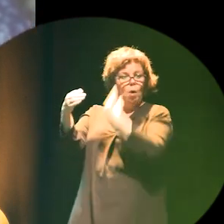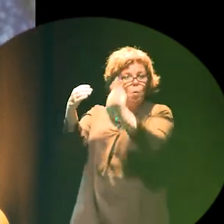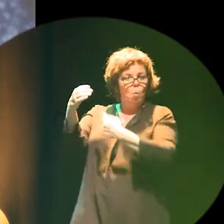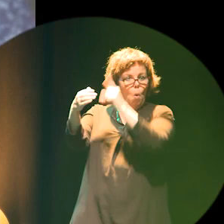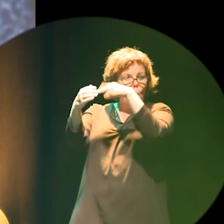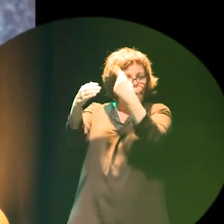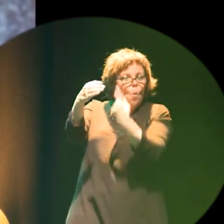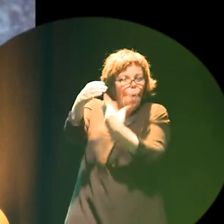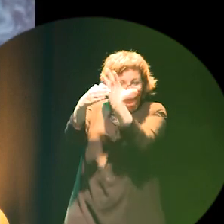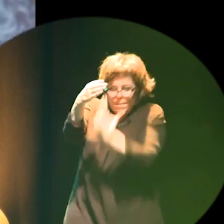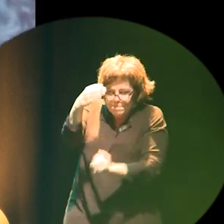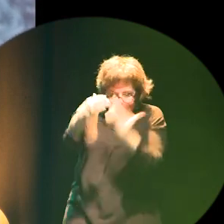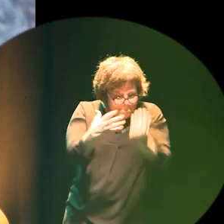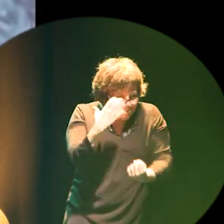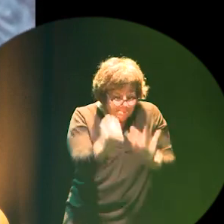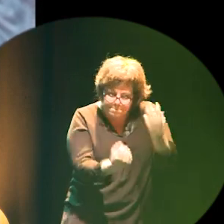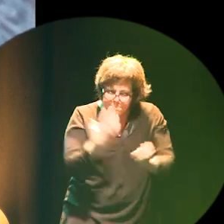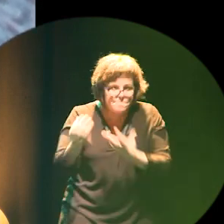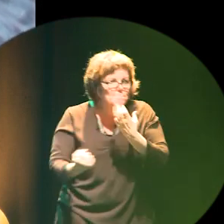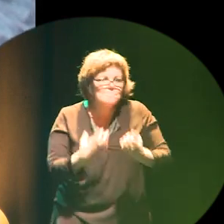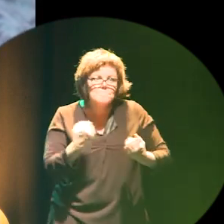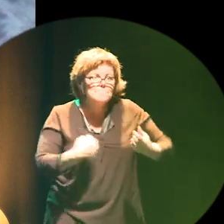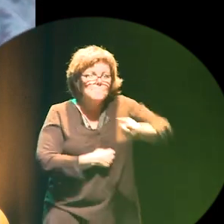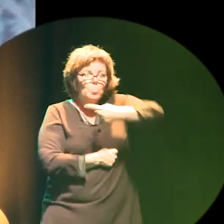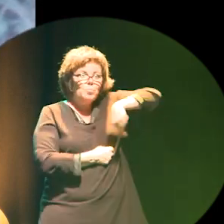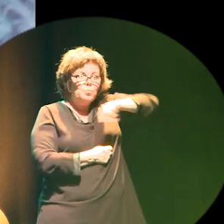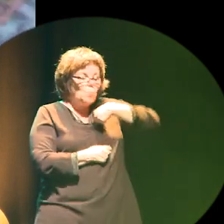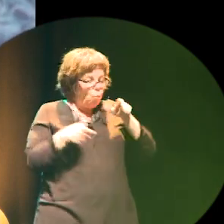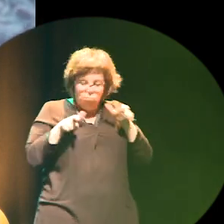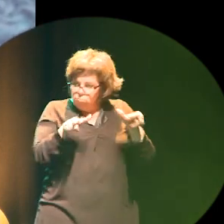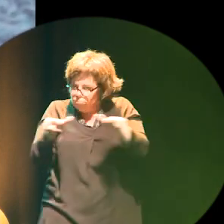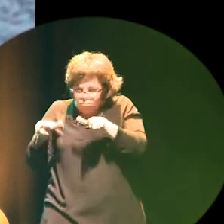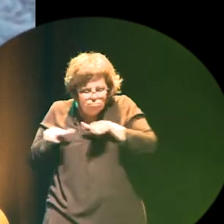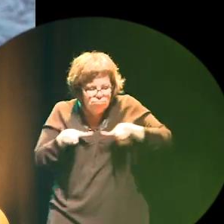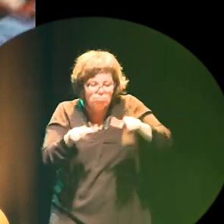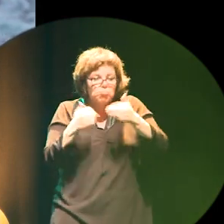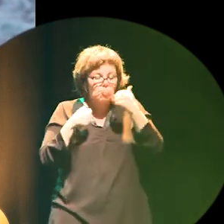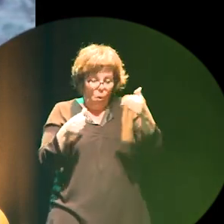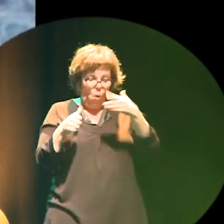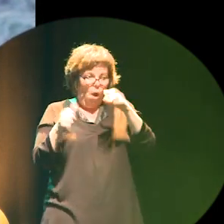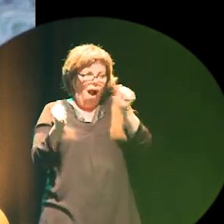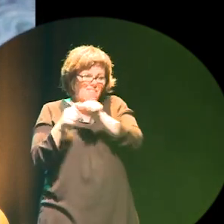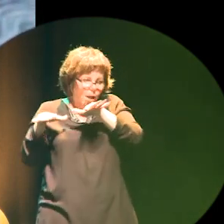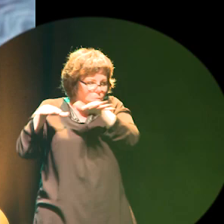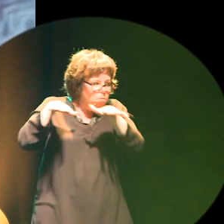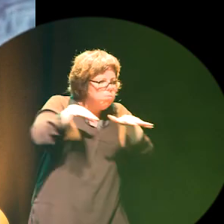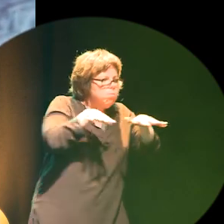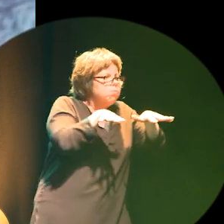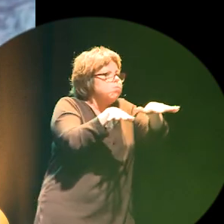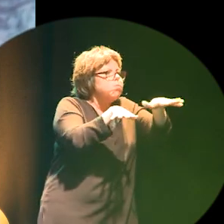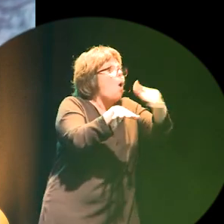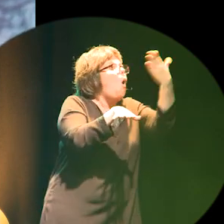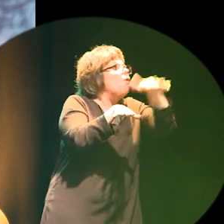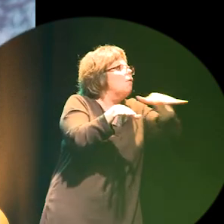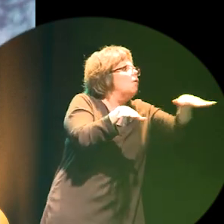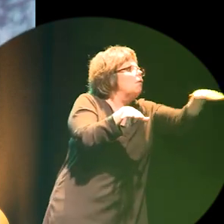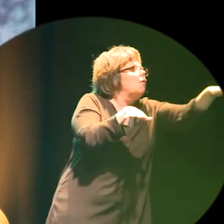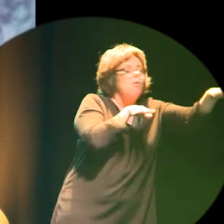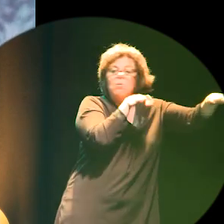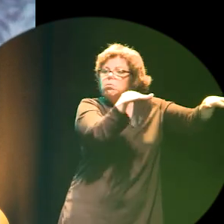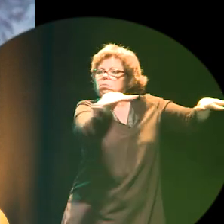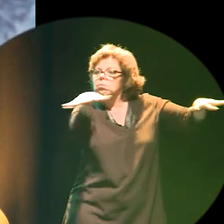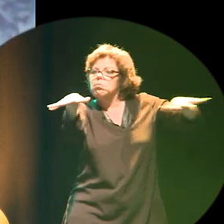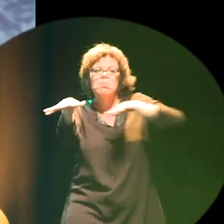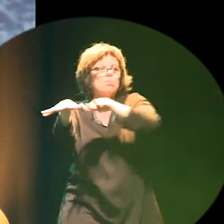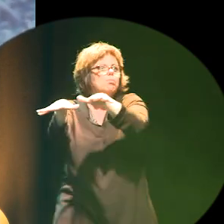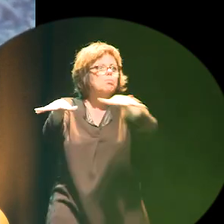écosystèmes à part entière, isolant les organismes dans certaines zones, les amenant ailleurs et ensemençant d'autres zones avec les communautés qui étaient